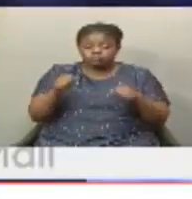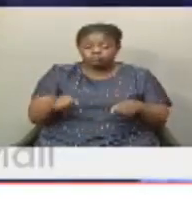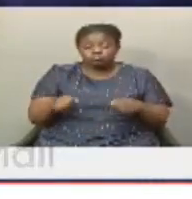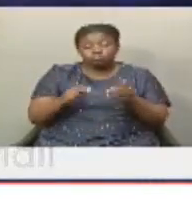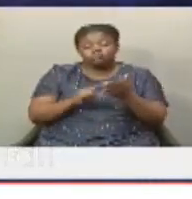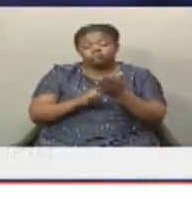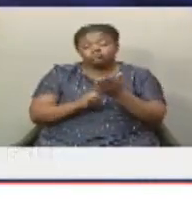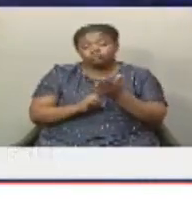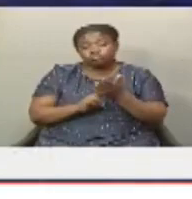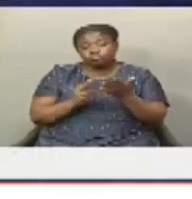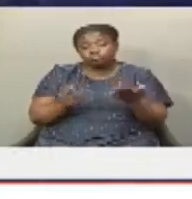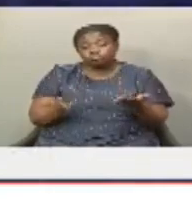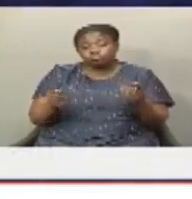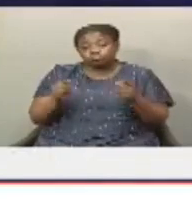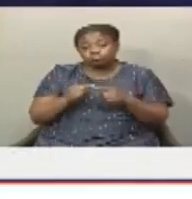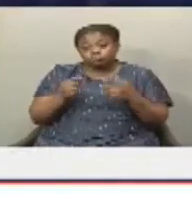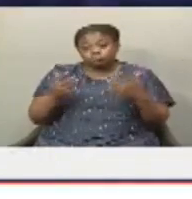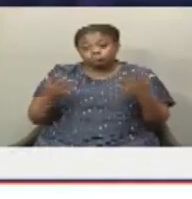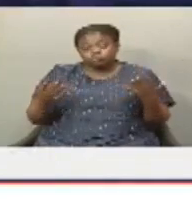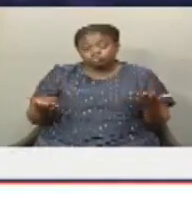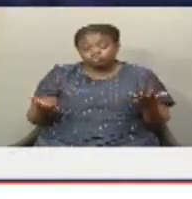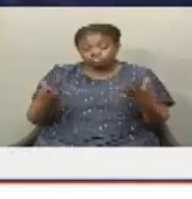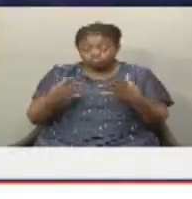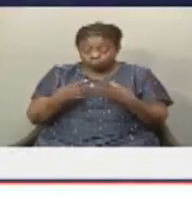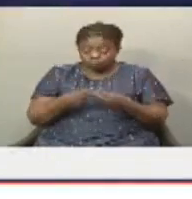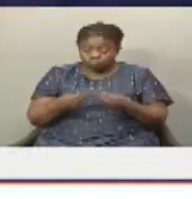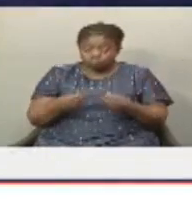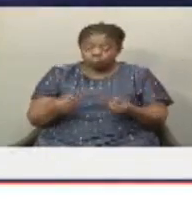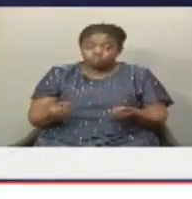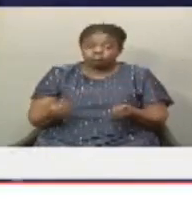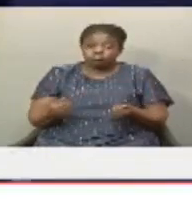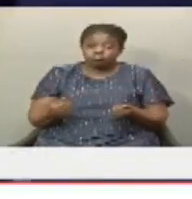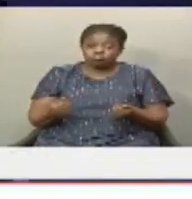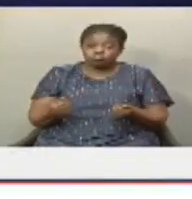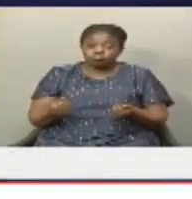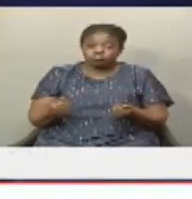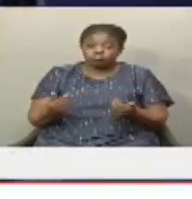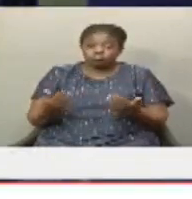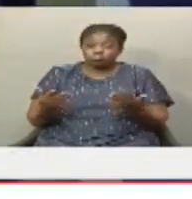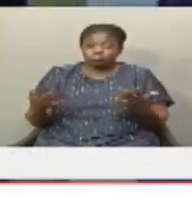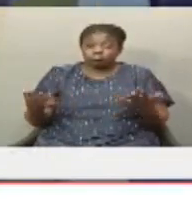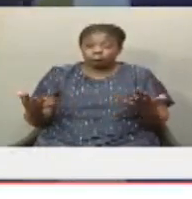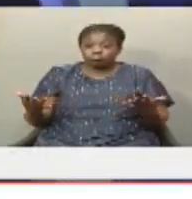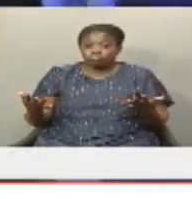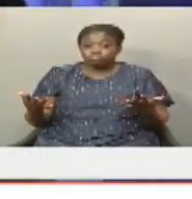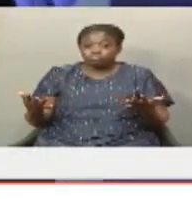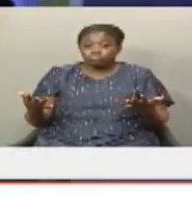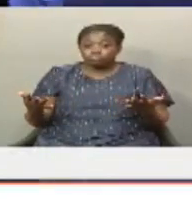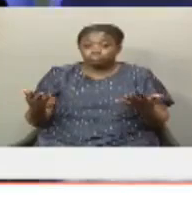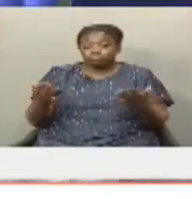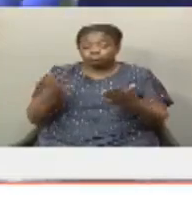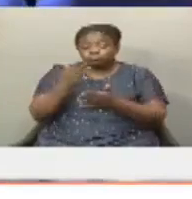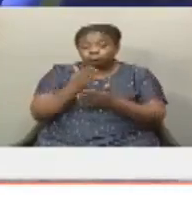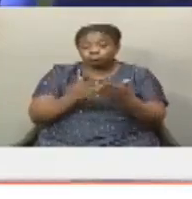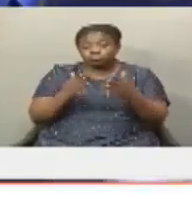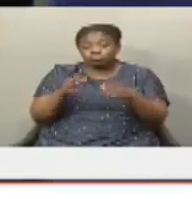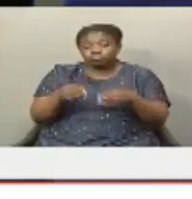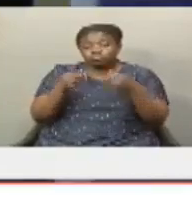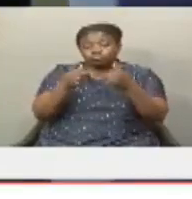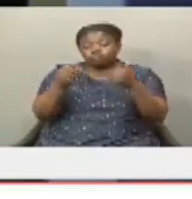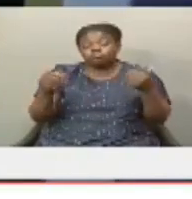ogyetaaga. N'olwekyo entangawuuzi yaffe nga tugikaza bulungi nnyo, nga tugikaliza ddala, gisalesala abaana bawe